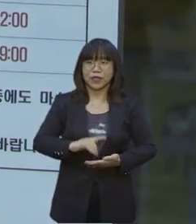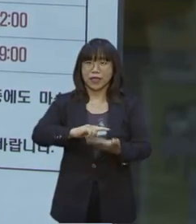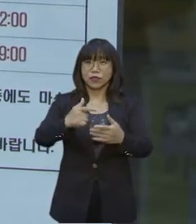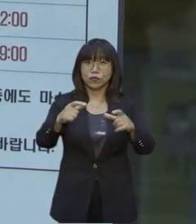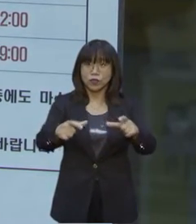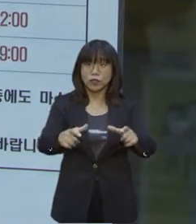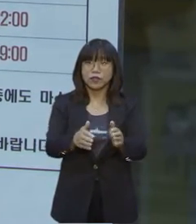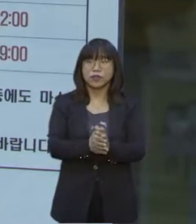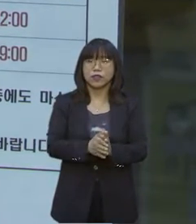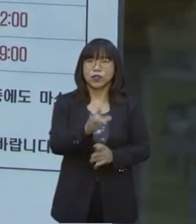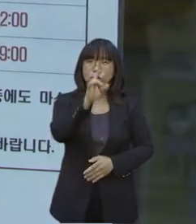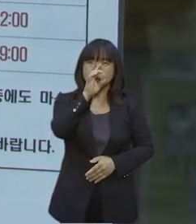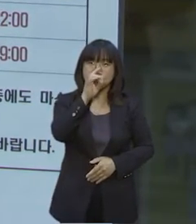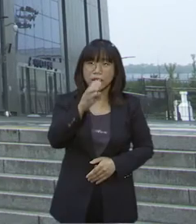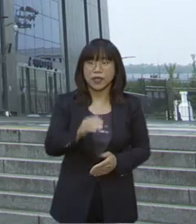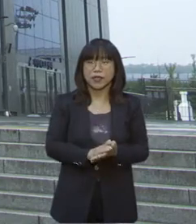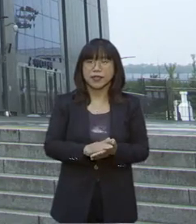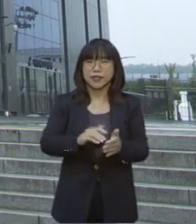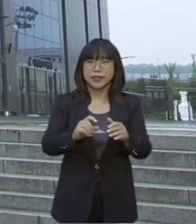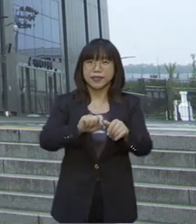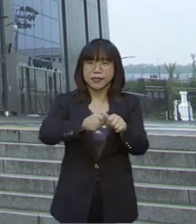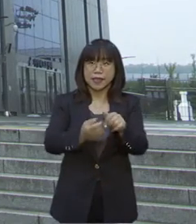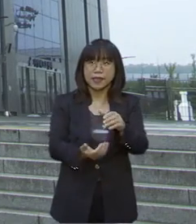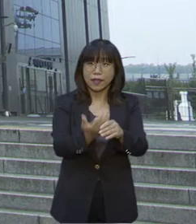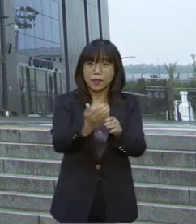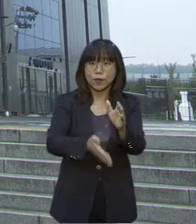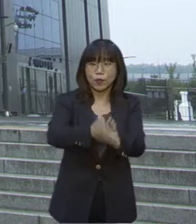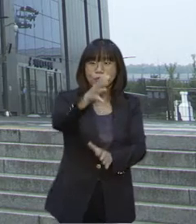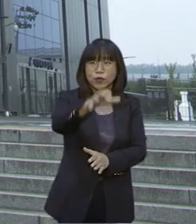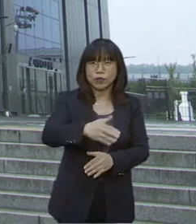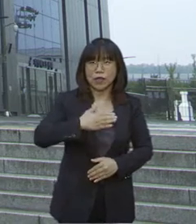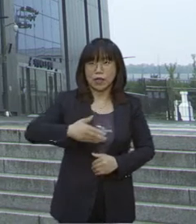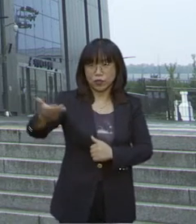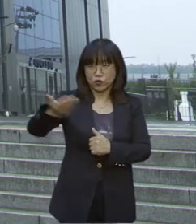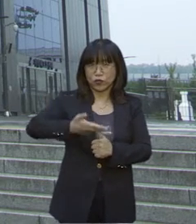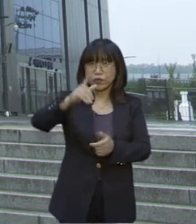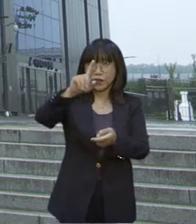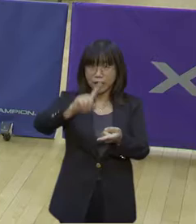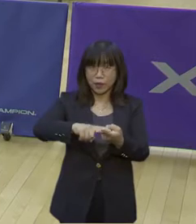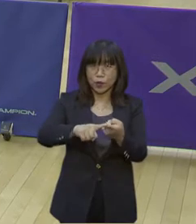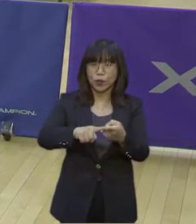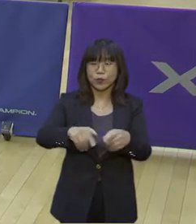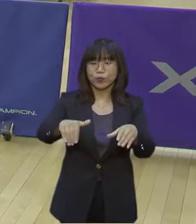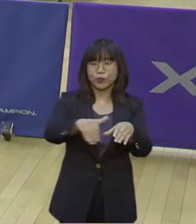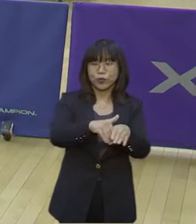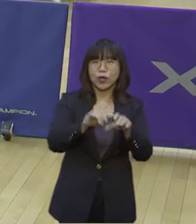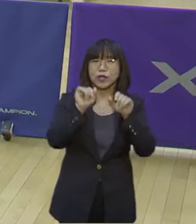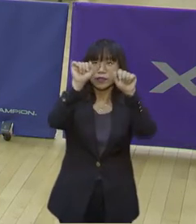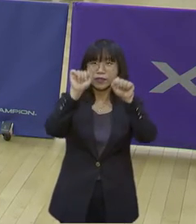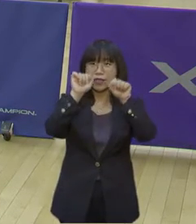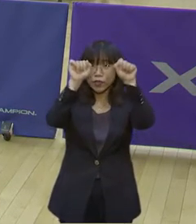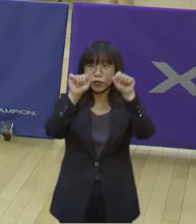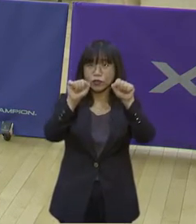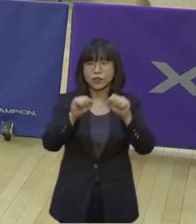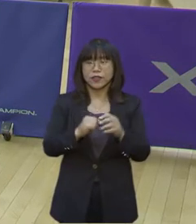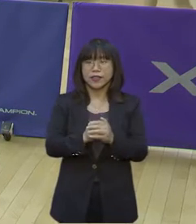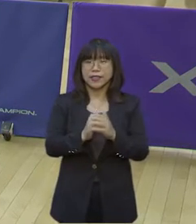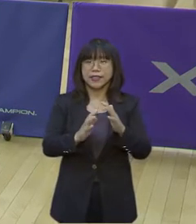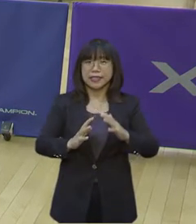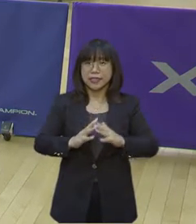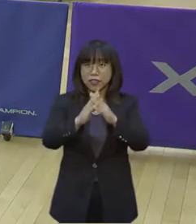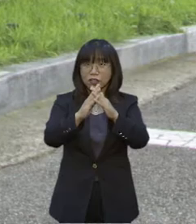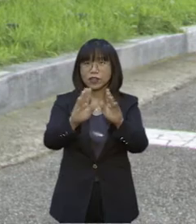강서구는 중앙재난안전대책본부가 발표한 수도권 방역 강화 조치 조정에 따라 지역 내 문화체육시설